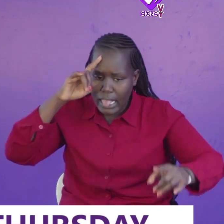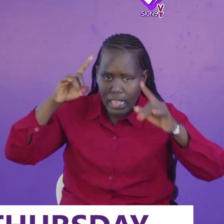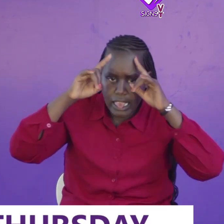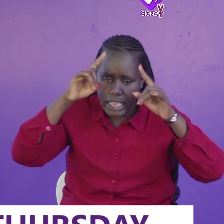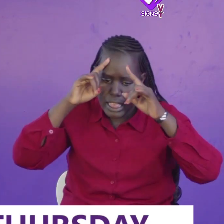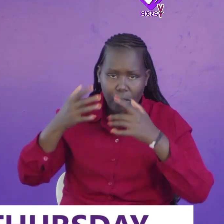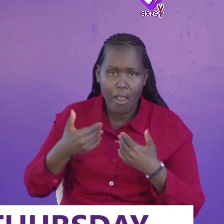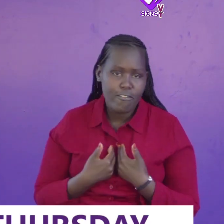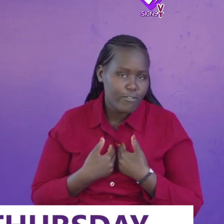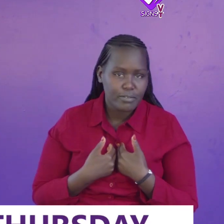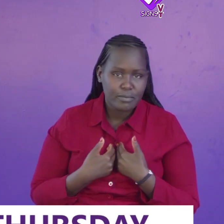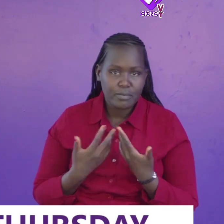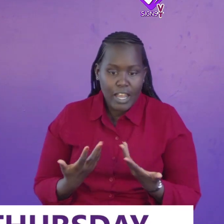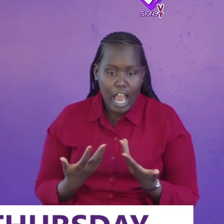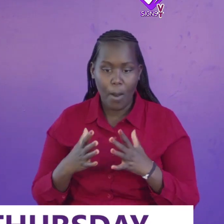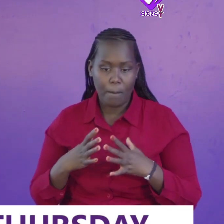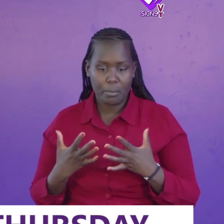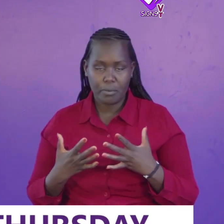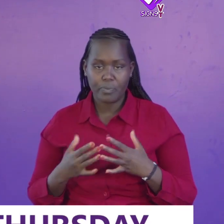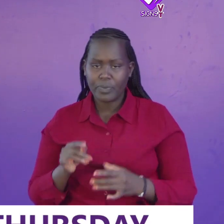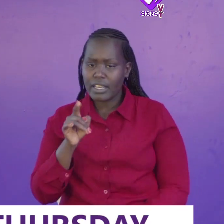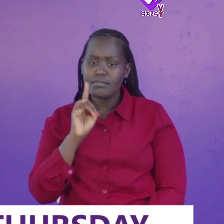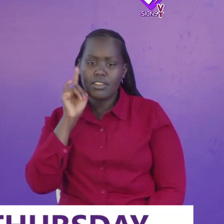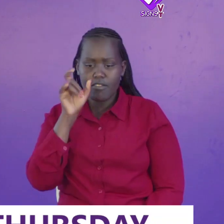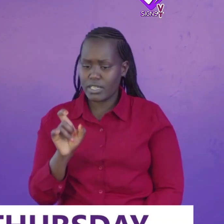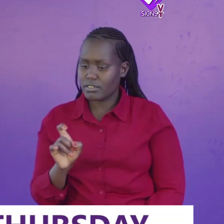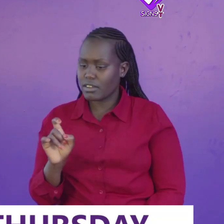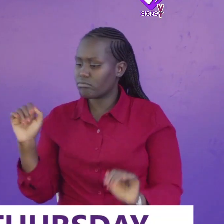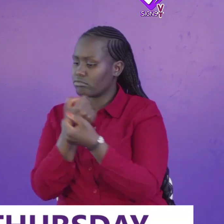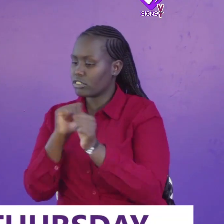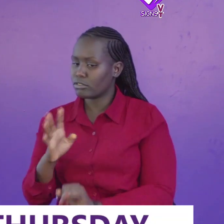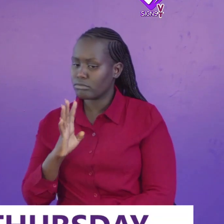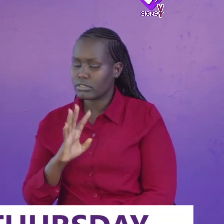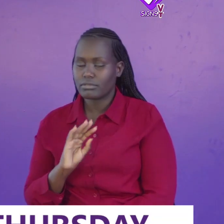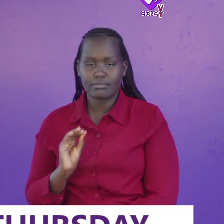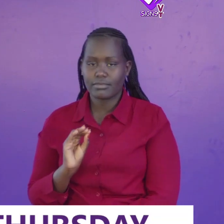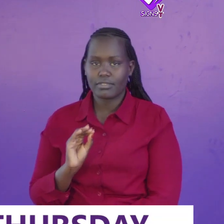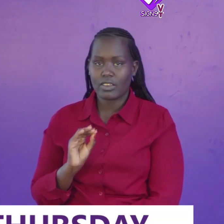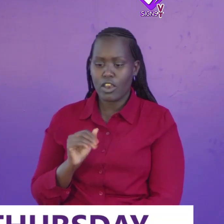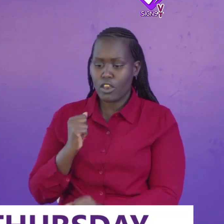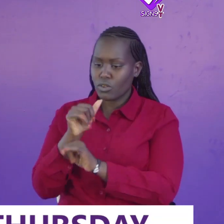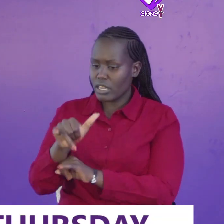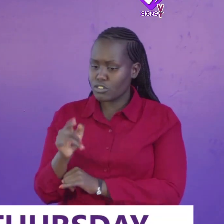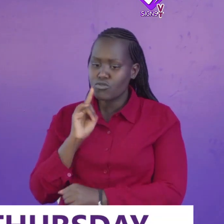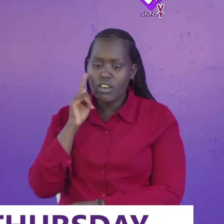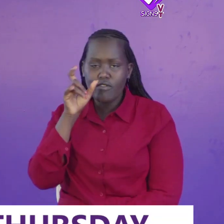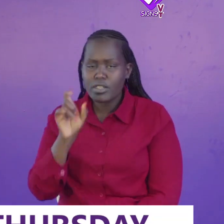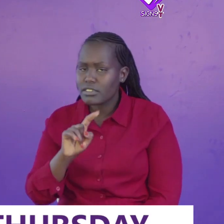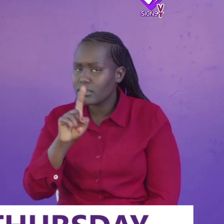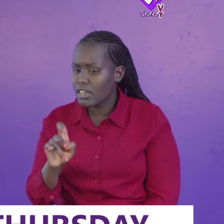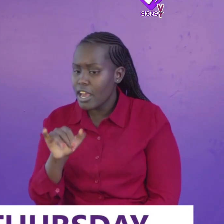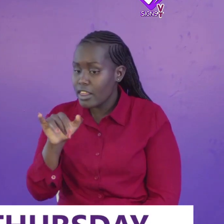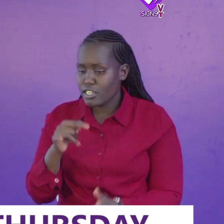mimi kuna vile tu watu wanakuanga huyu ni deaf person, hapana mimi siongei na yeye. Did you do that to the deaf person? Because that